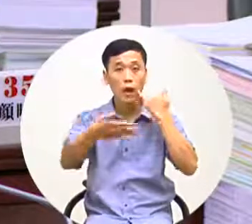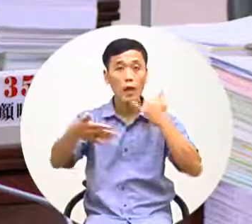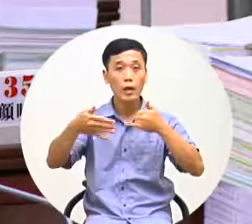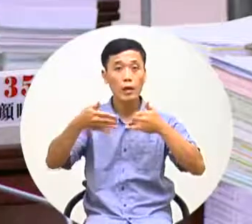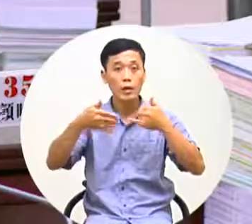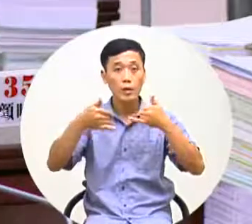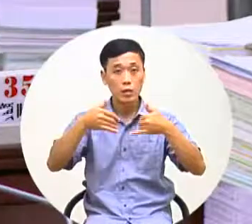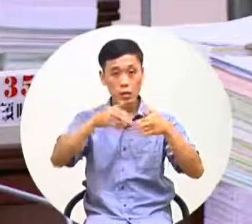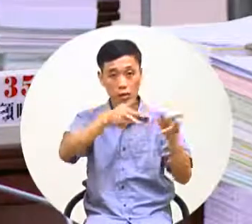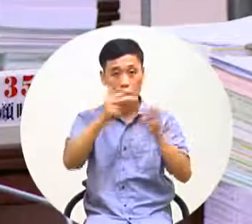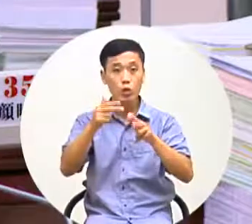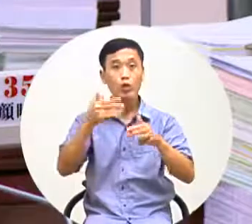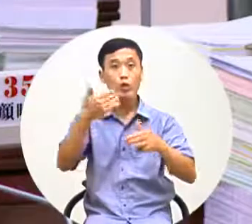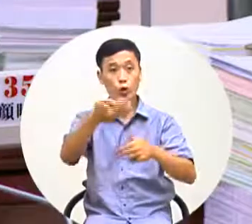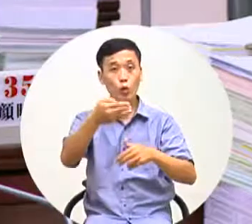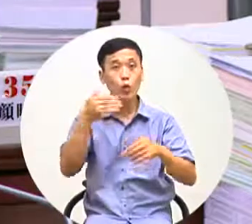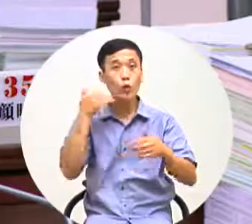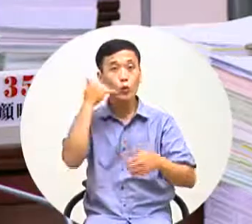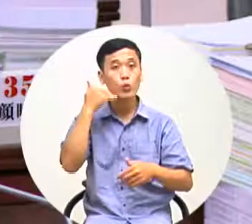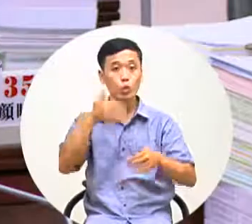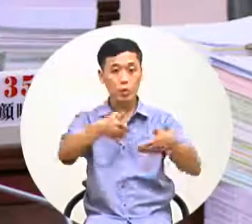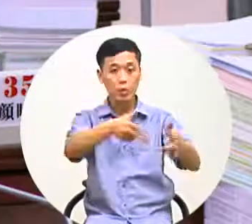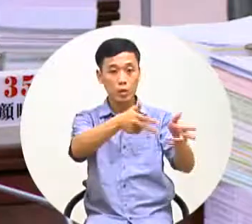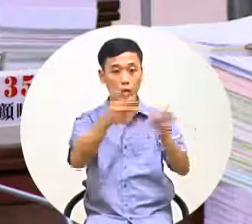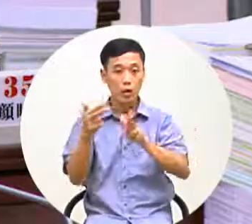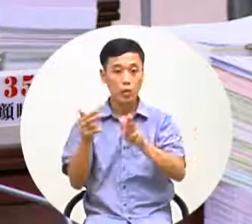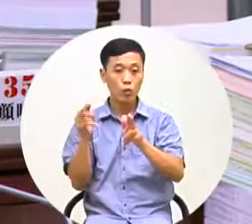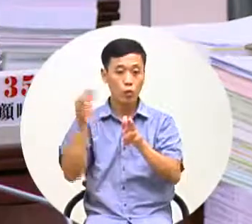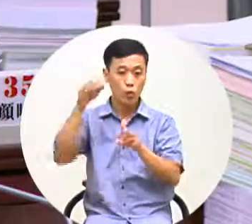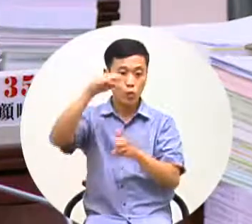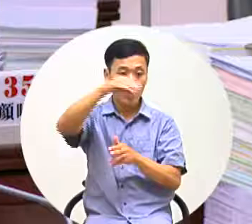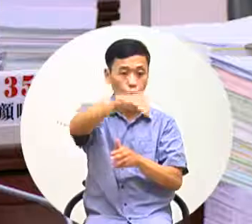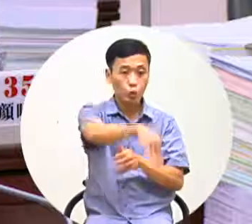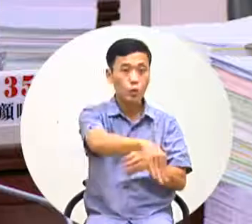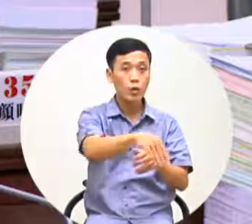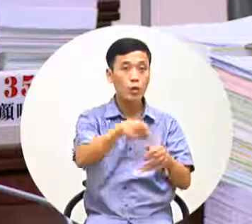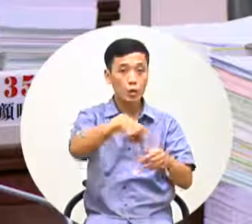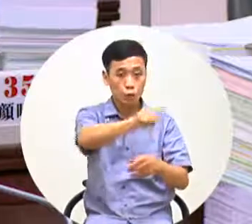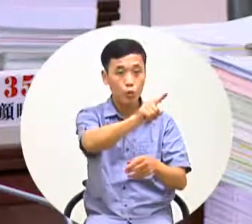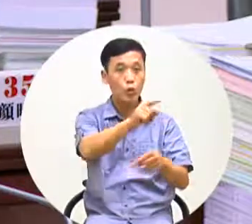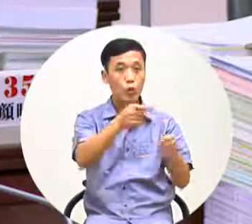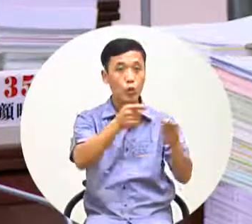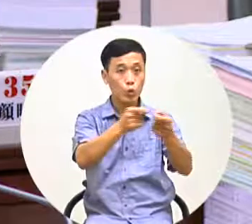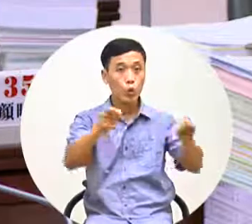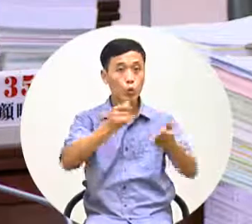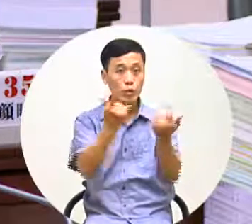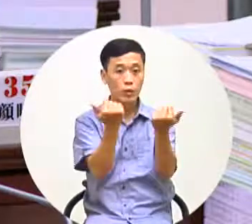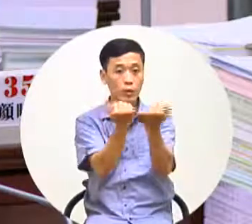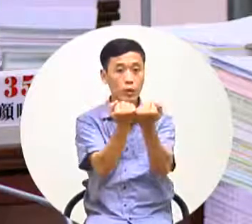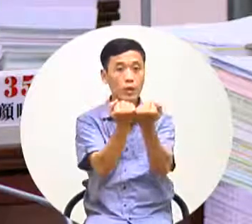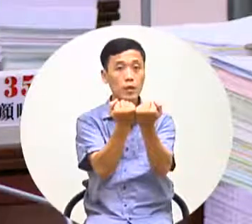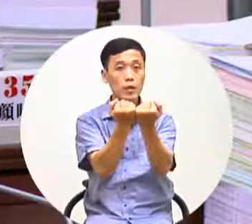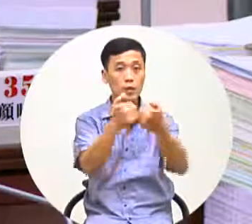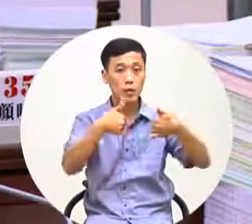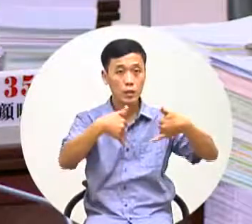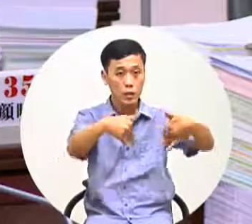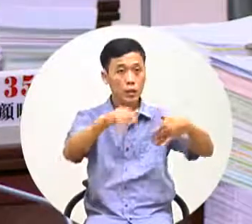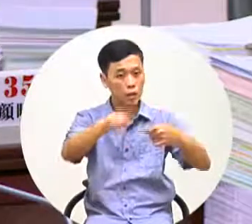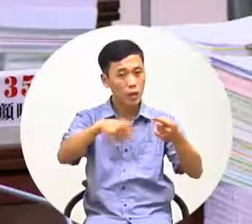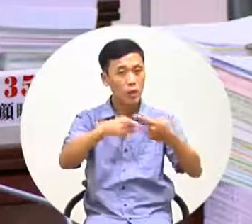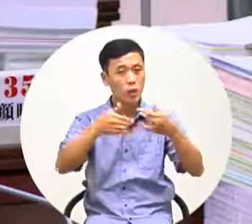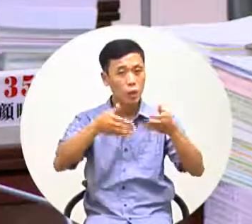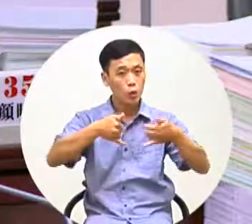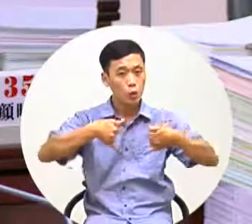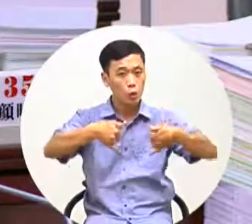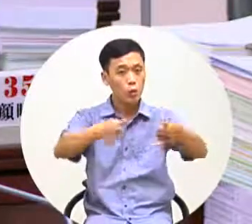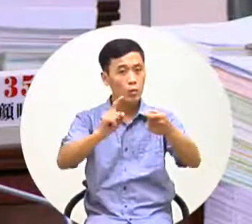从九如桥下来，一直到永德街，那个我看有三十档啊。应该有三十吧，唔捌刨除重